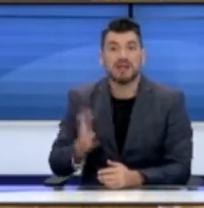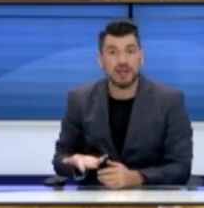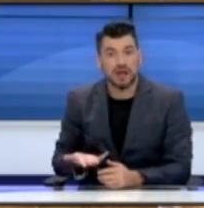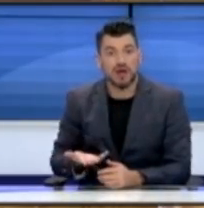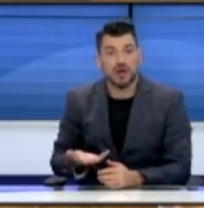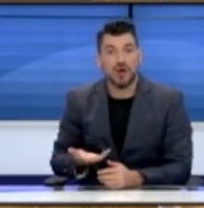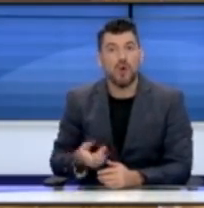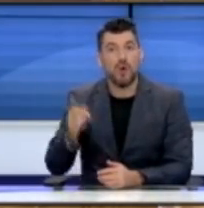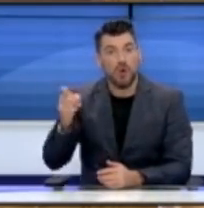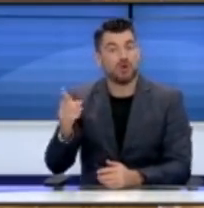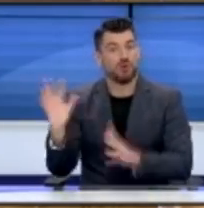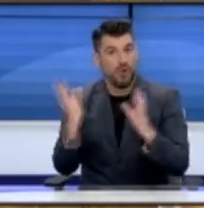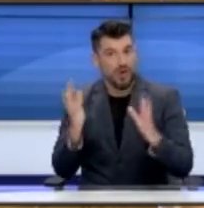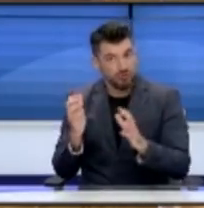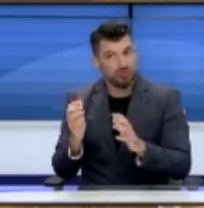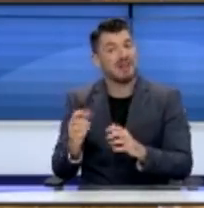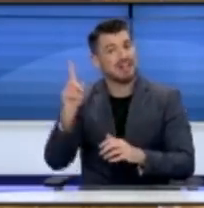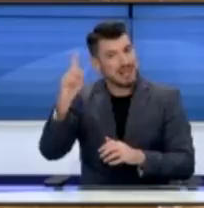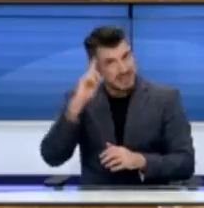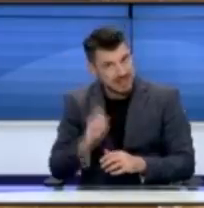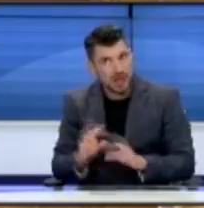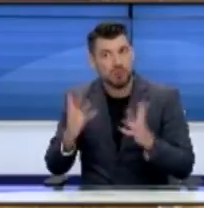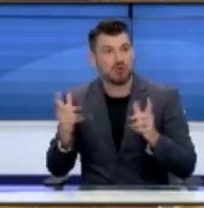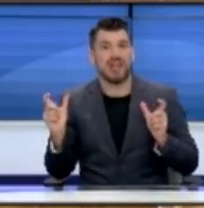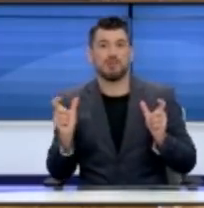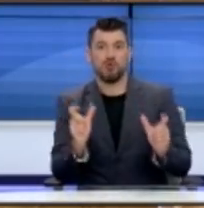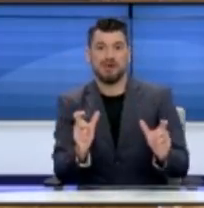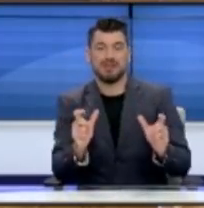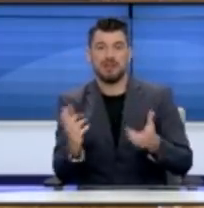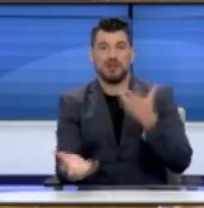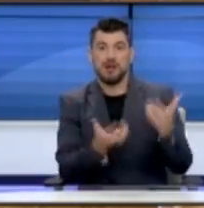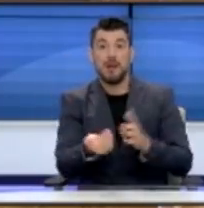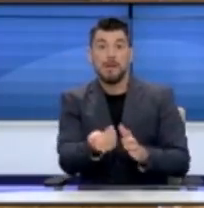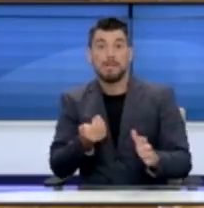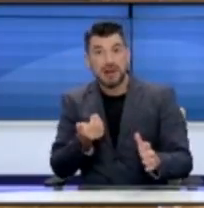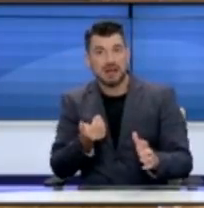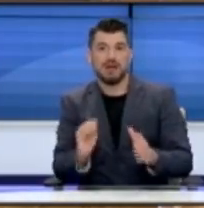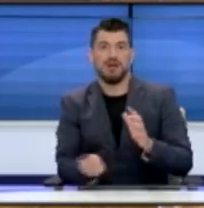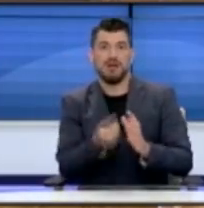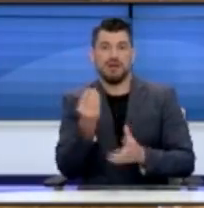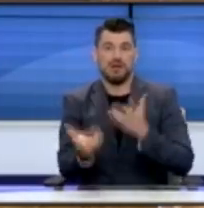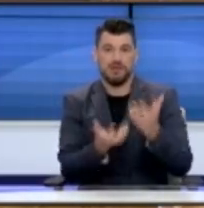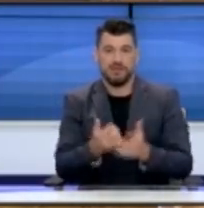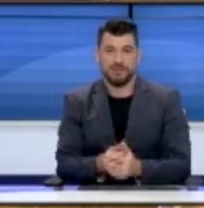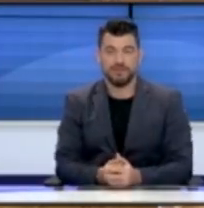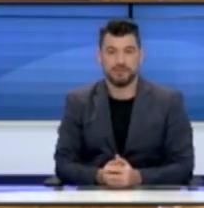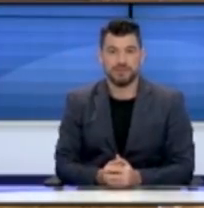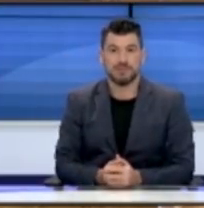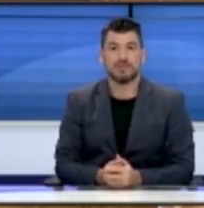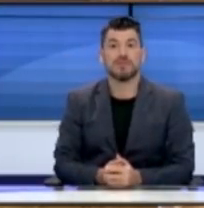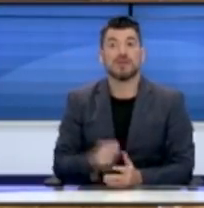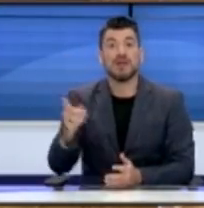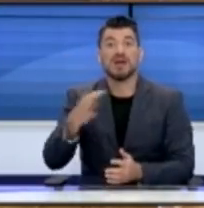φωτιά πριν αυτή ξεσπάσει. Σημαίνει εξασφάλιση των προϋποθέσεων υλοποίησης με γενναία